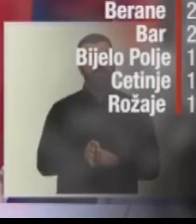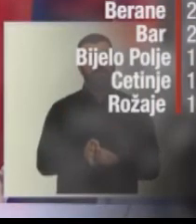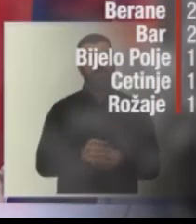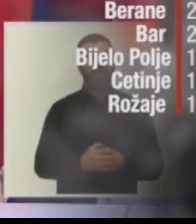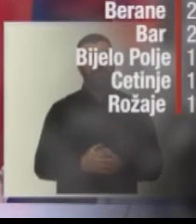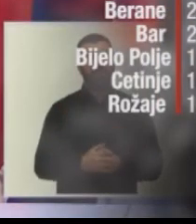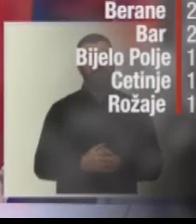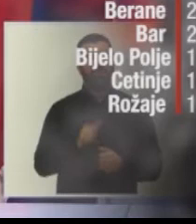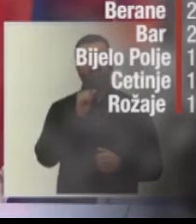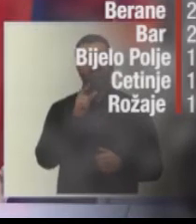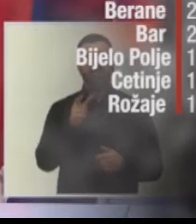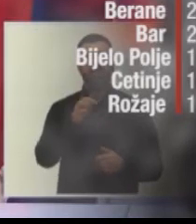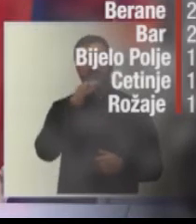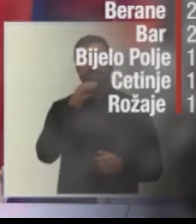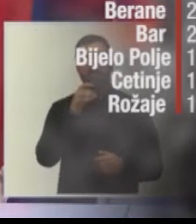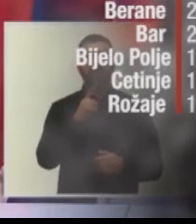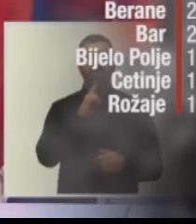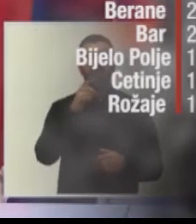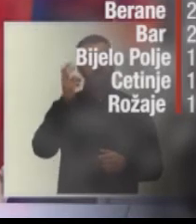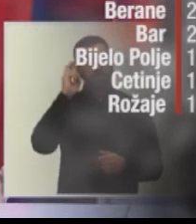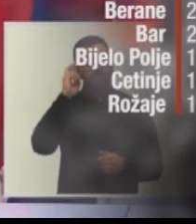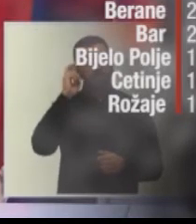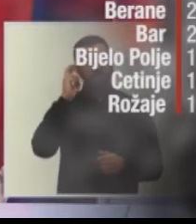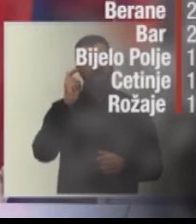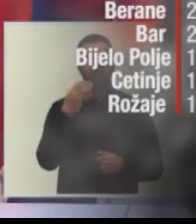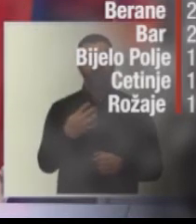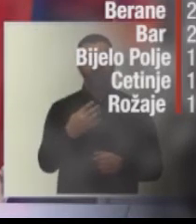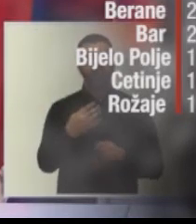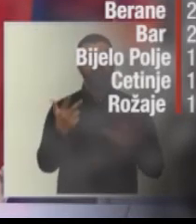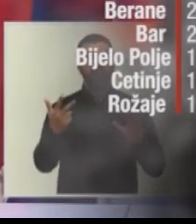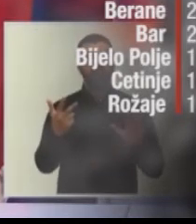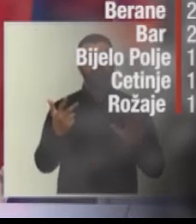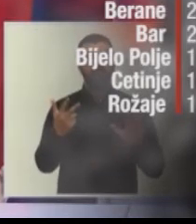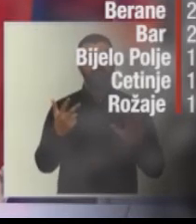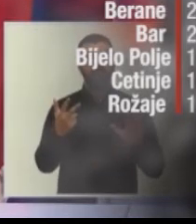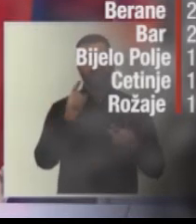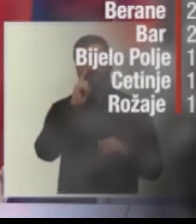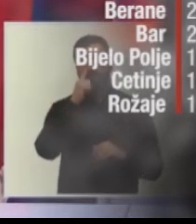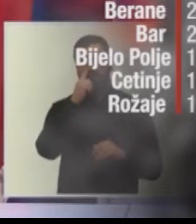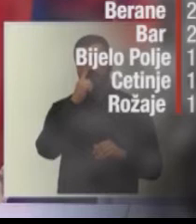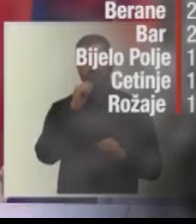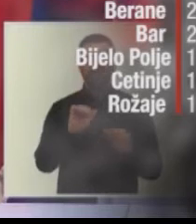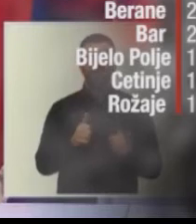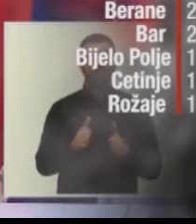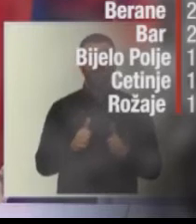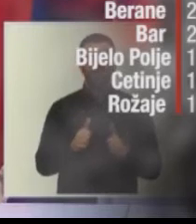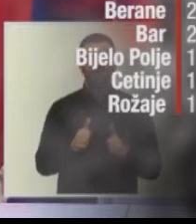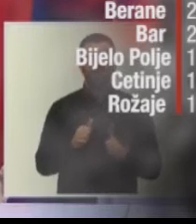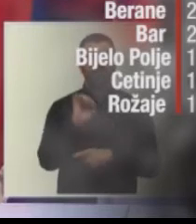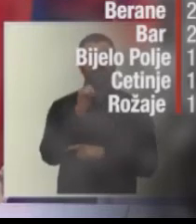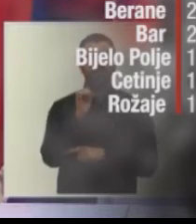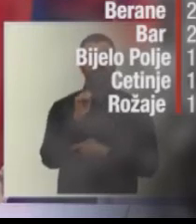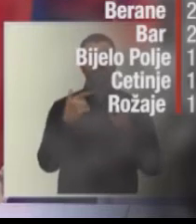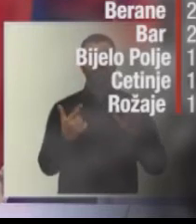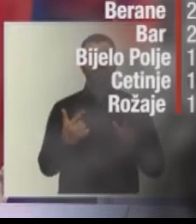I radi se o pacijentima koji su iz Podgorice, njih 48, zatim Nikšića, 11, Herceg